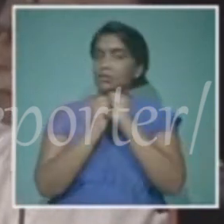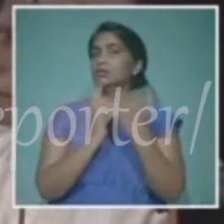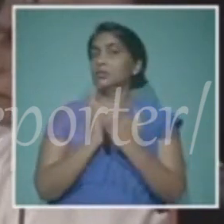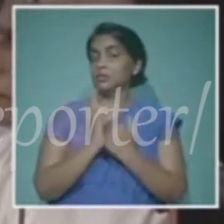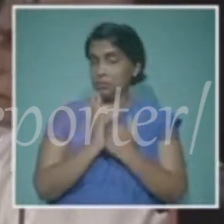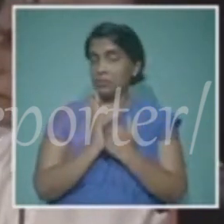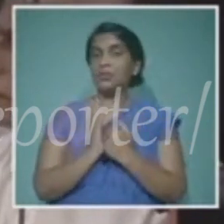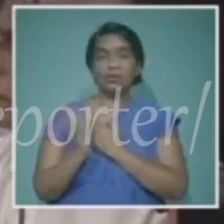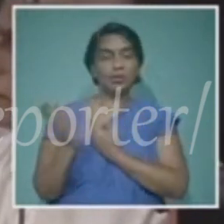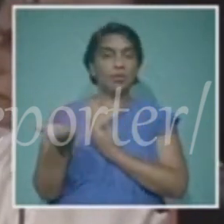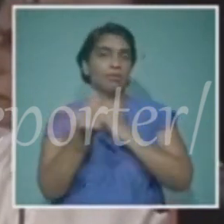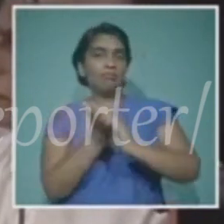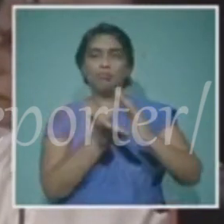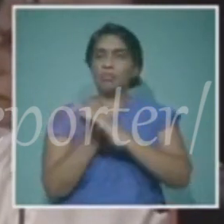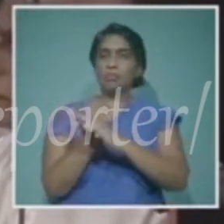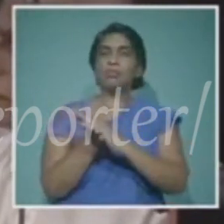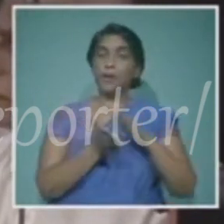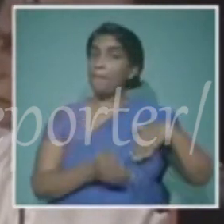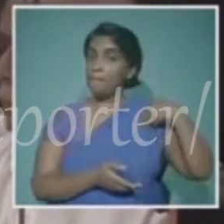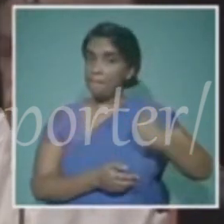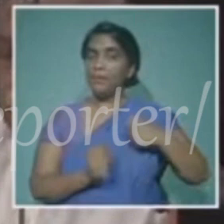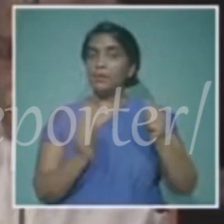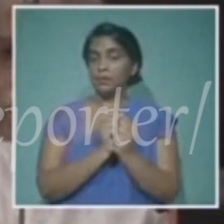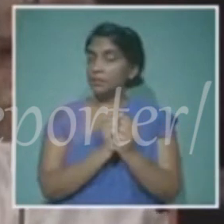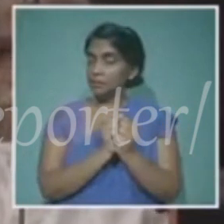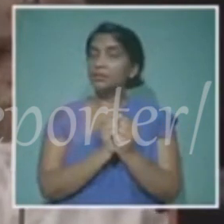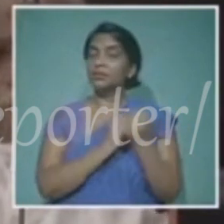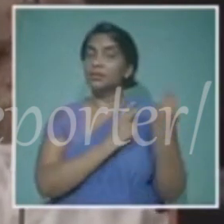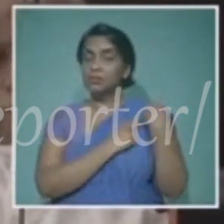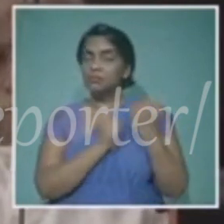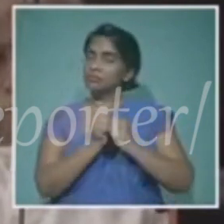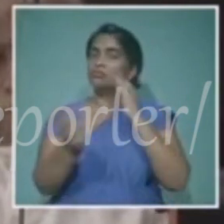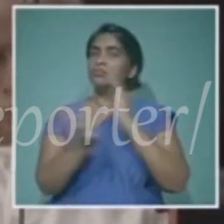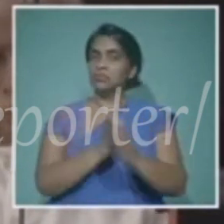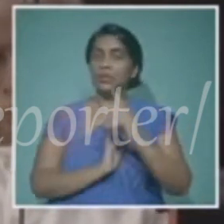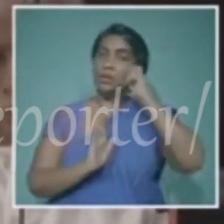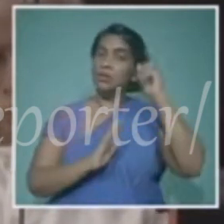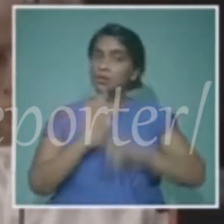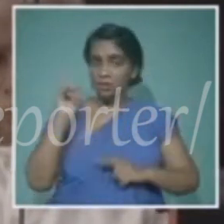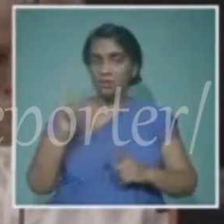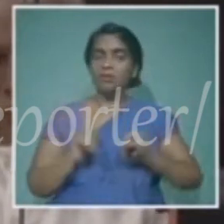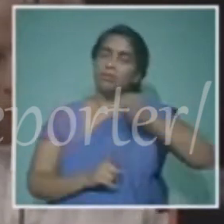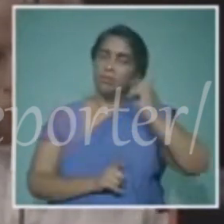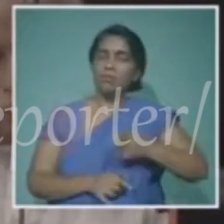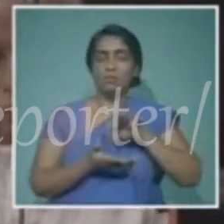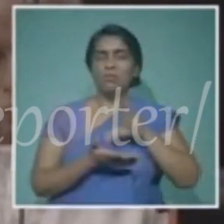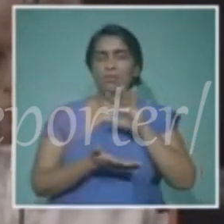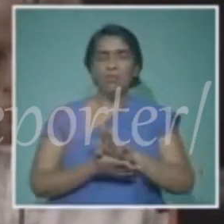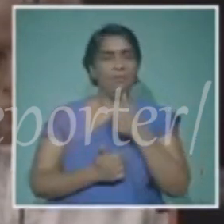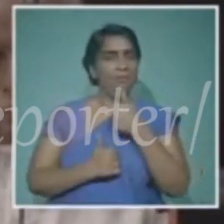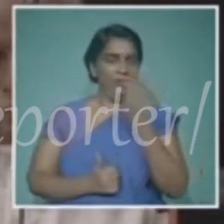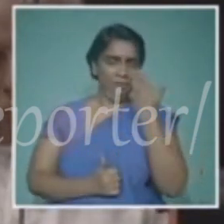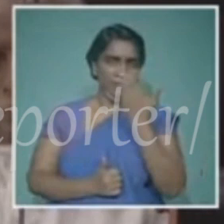කටයුද්දේ මැදිහත්කරුවෙක් ලෙස ප්‍රමුඛ කාර්යයක් භාරය ඉටු කරලීම සඳහා ජපානයේ එකඟ වීම සුබ